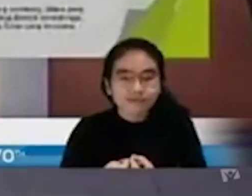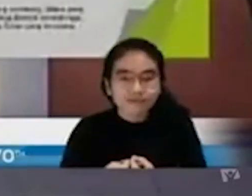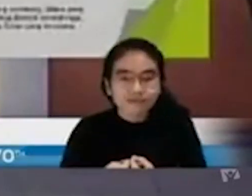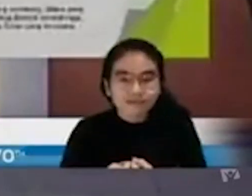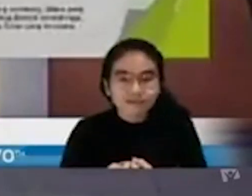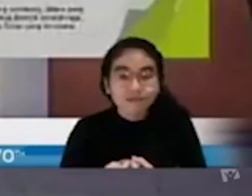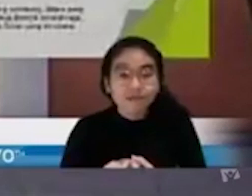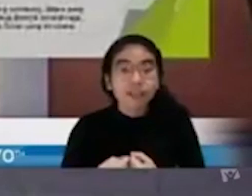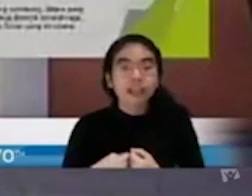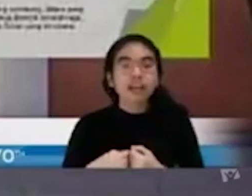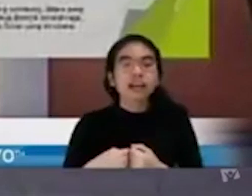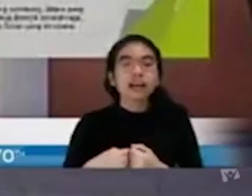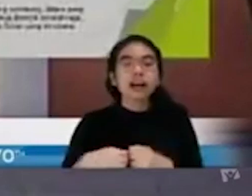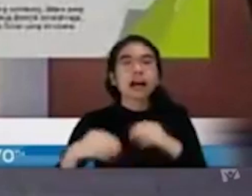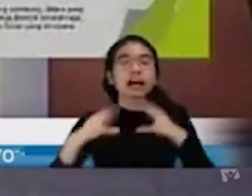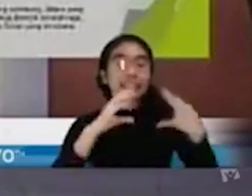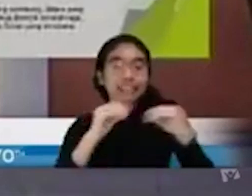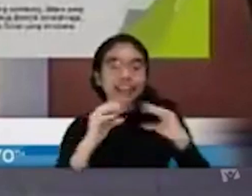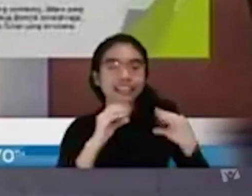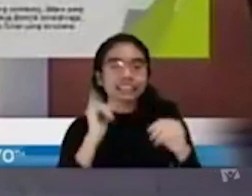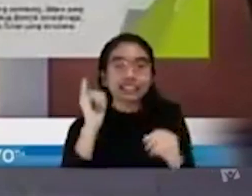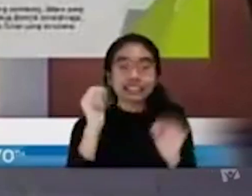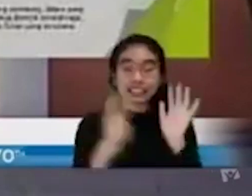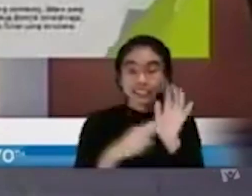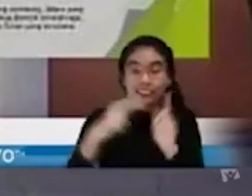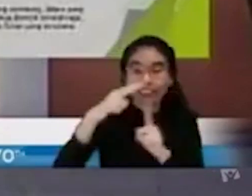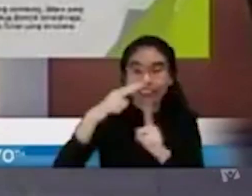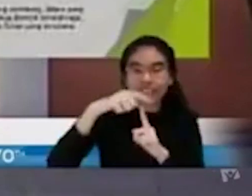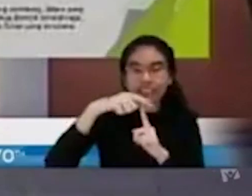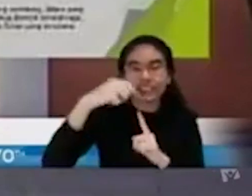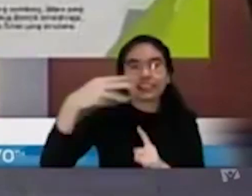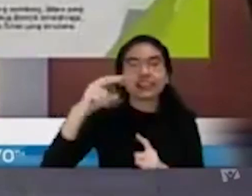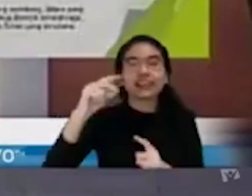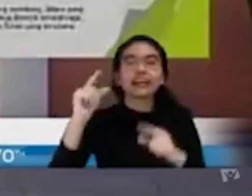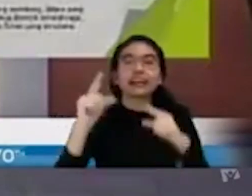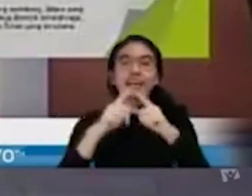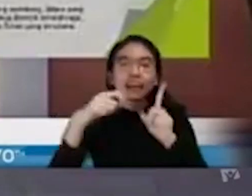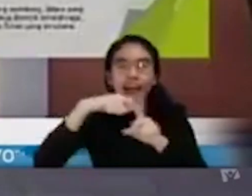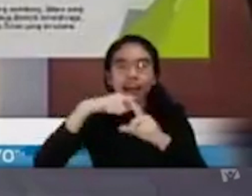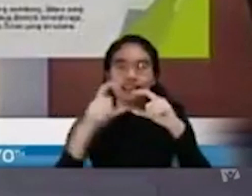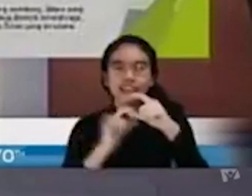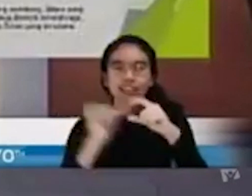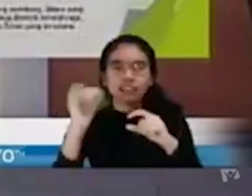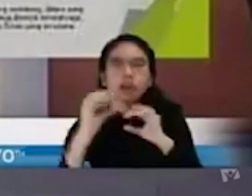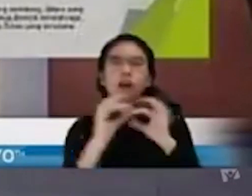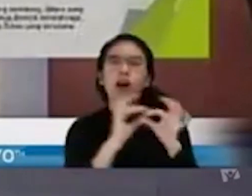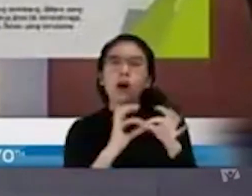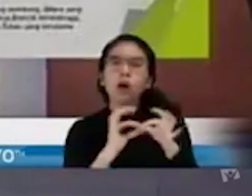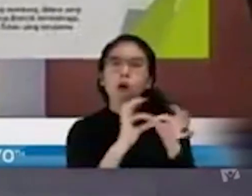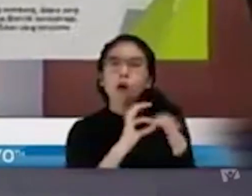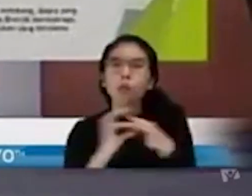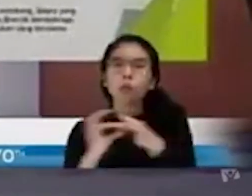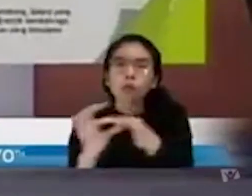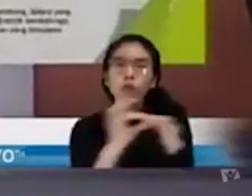percaya, saling percaya, saling menghargai dan memiliki komitmen. A, aktif